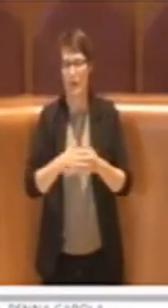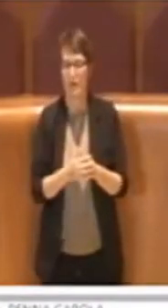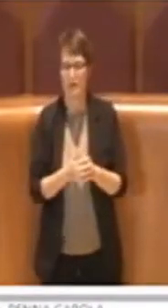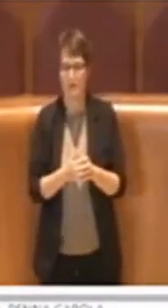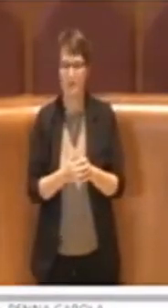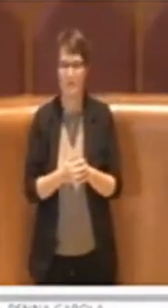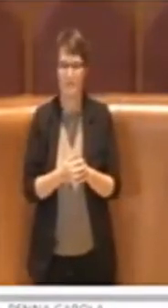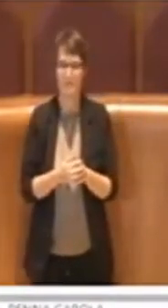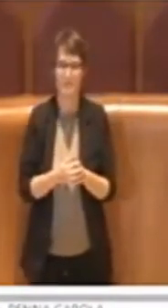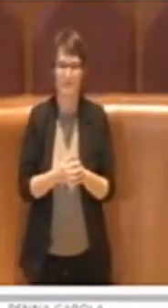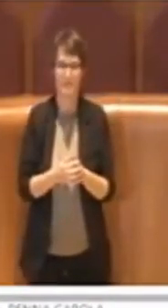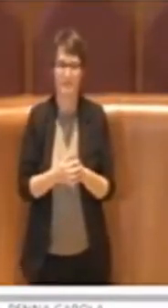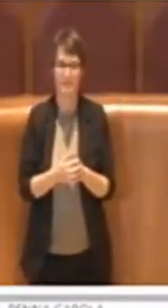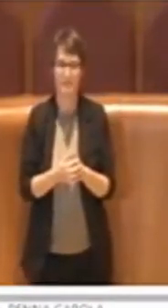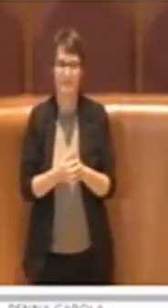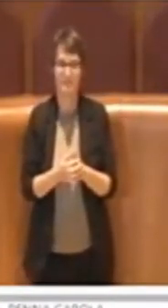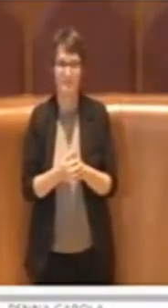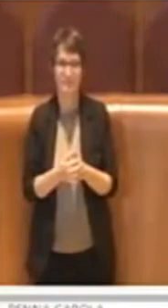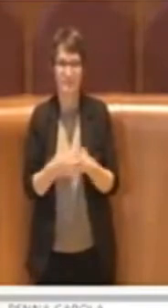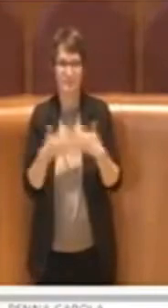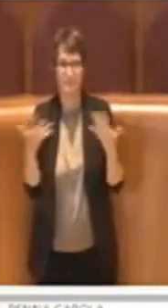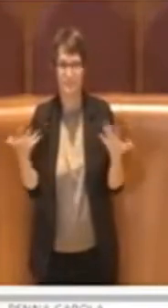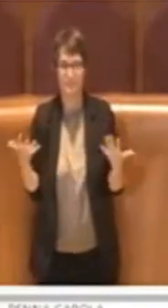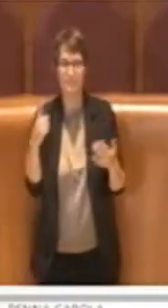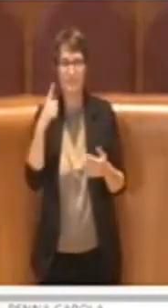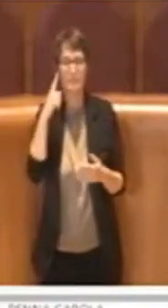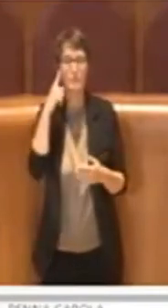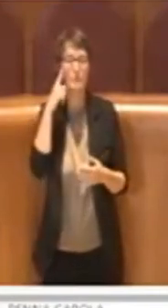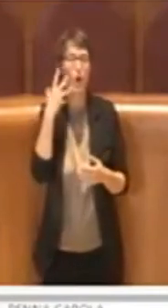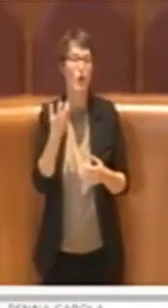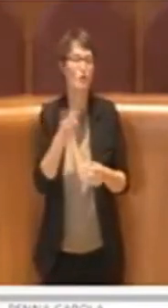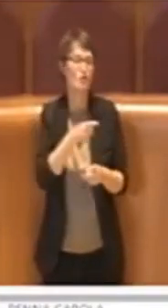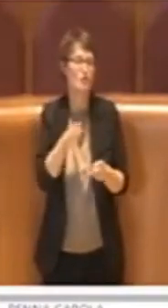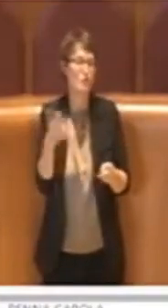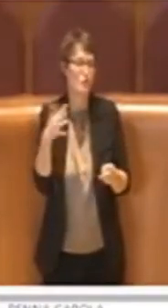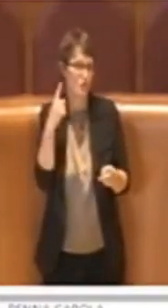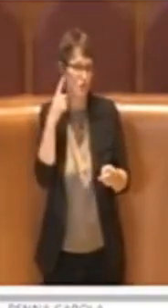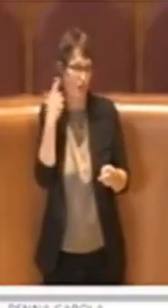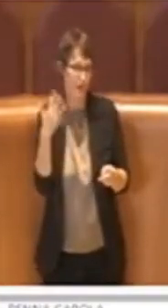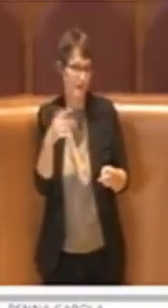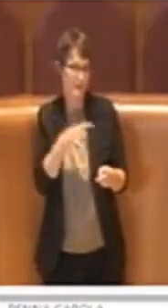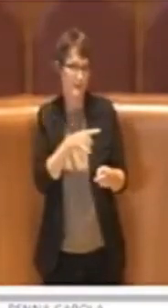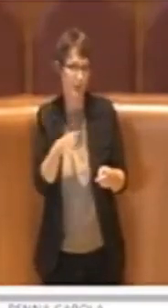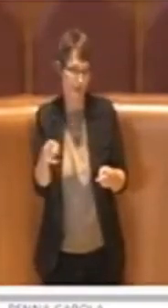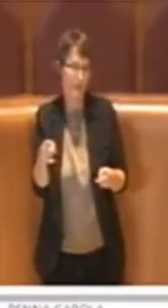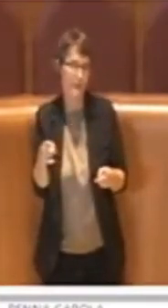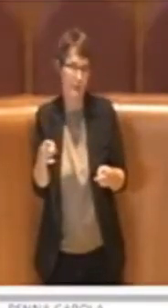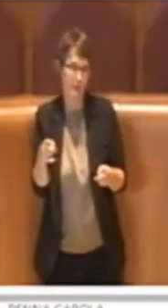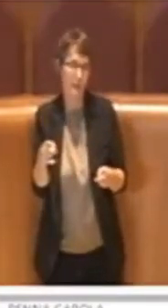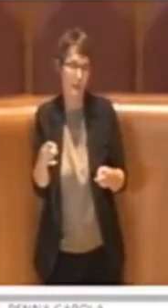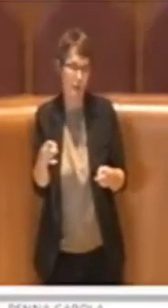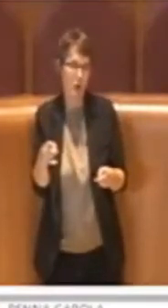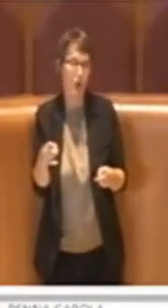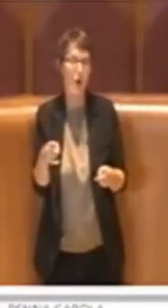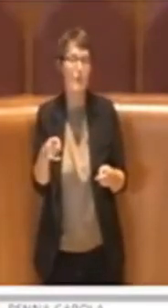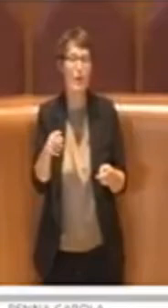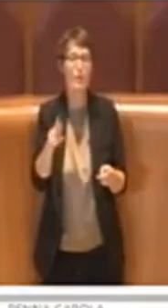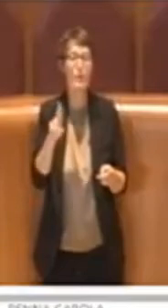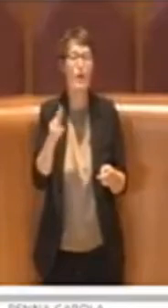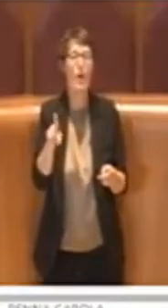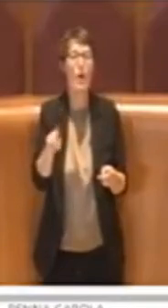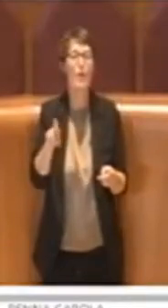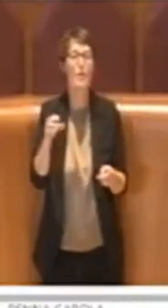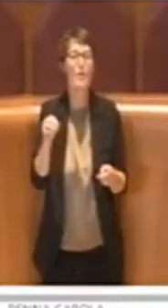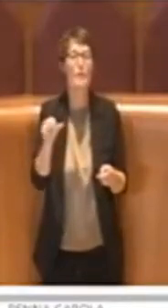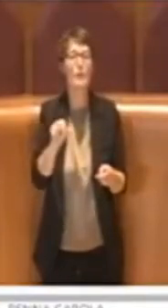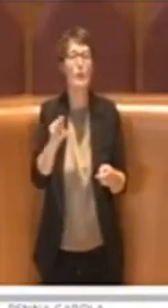scusate, pulita. Il concetto, forse alcuni di voi l'avranno sentito, è il concetto del prosumer, che è una parola, che è una crasi